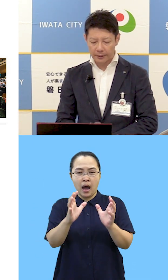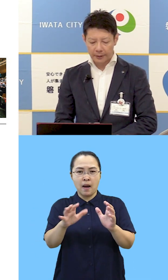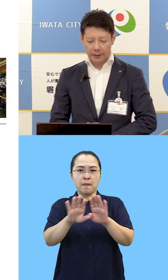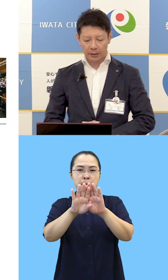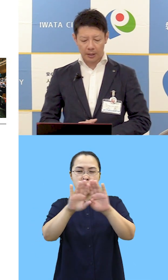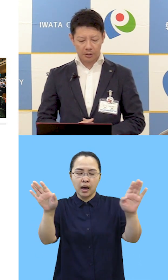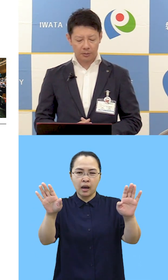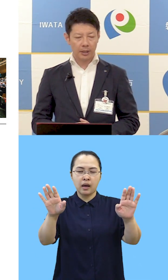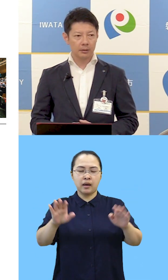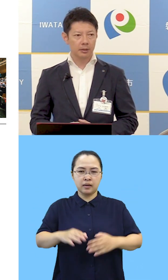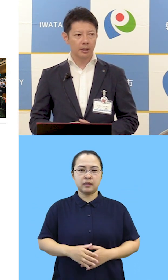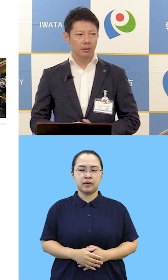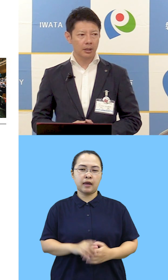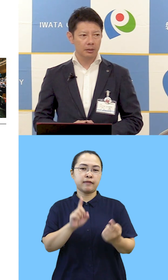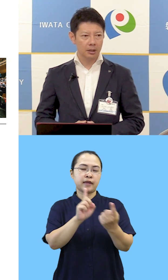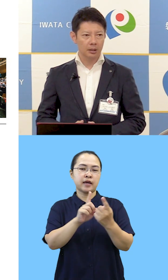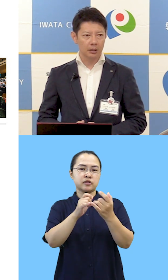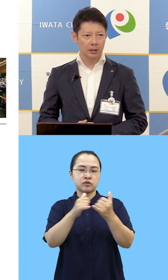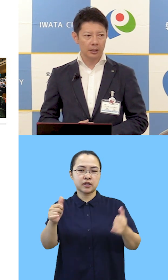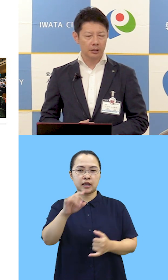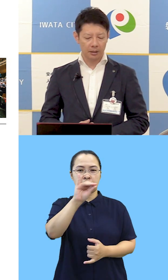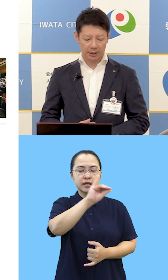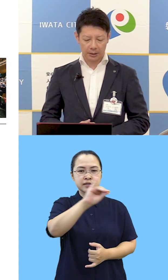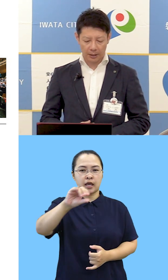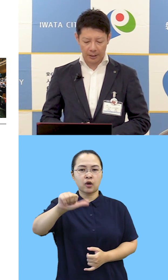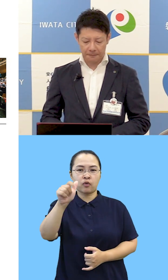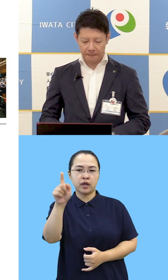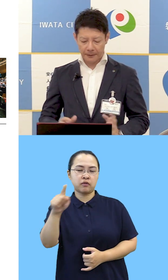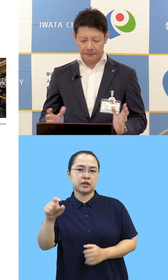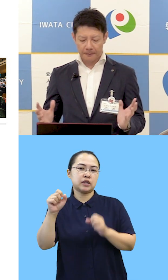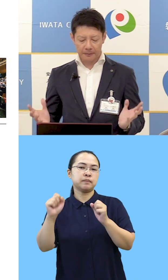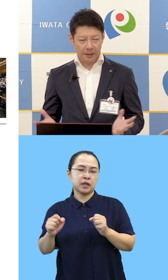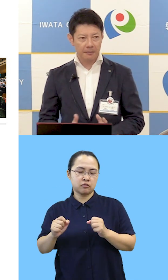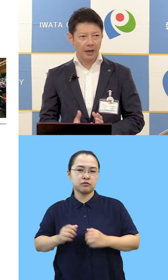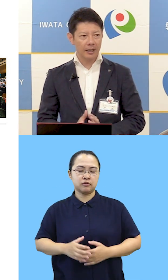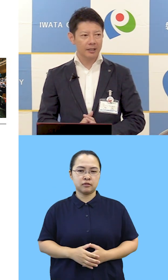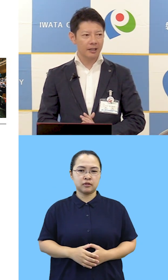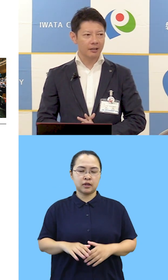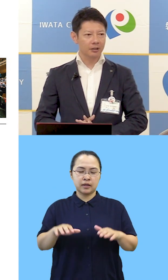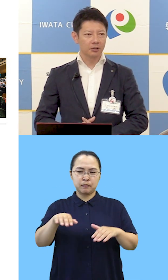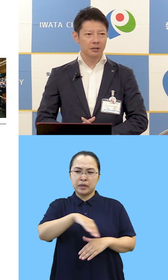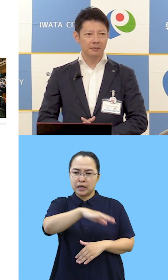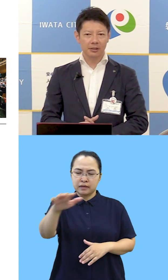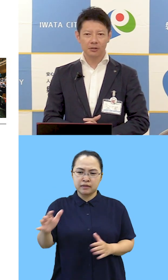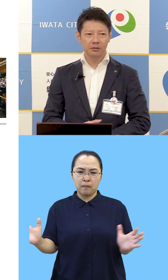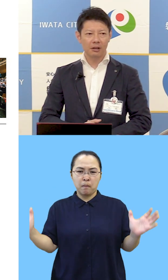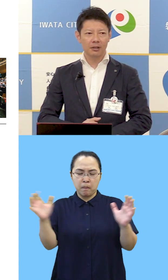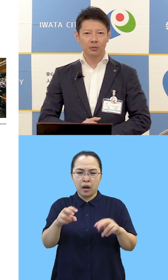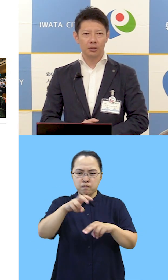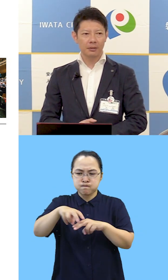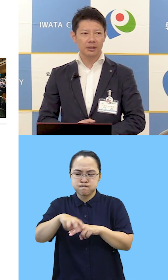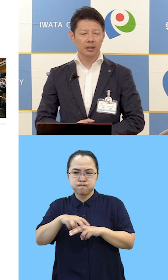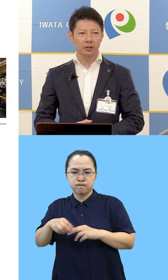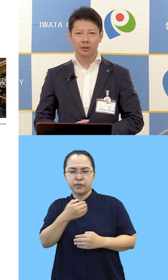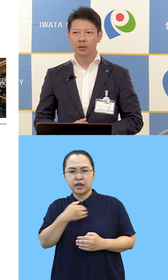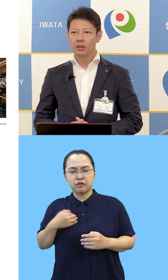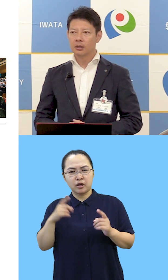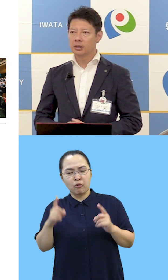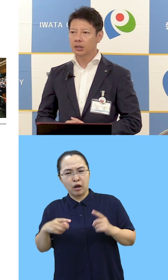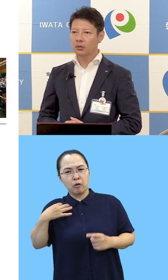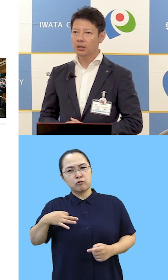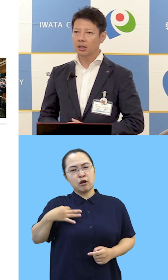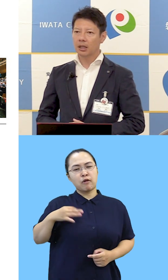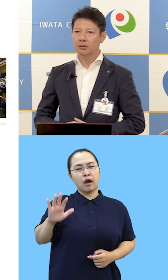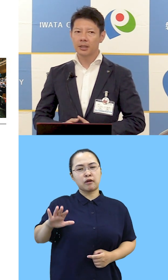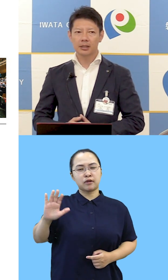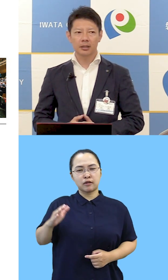で、対象は約1500人いらっしゃいますから、全部入りきれるかという一抹の不安は残りますけれども、